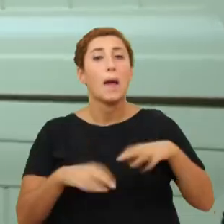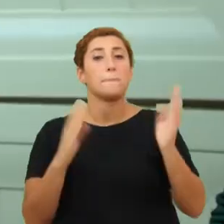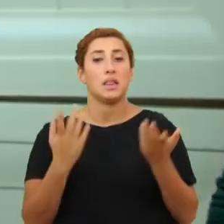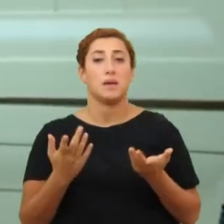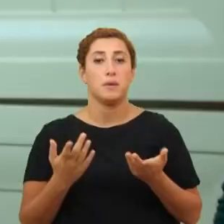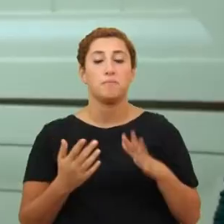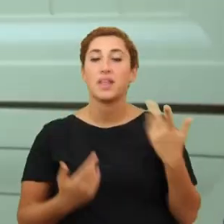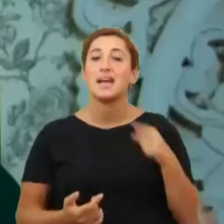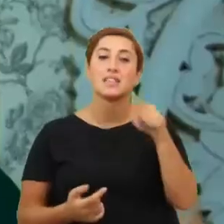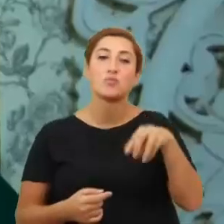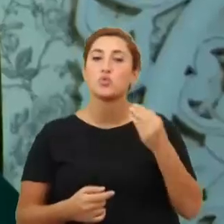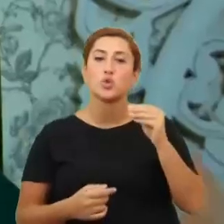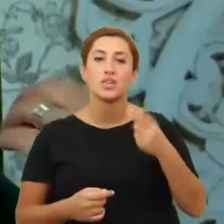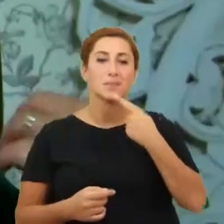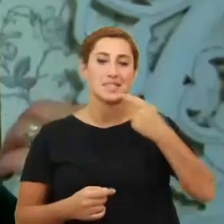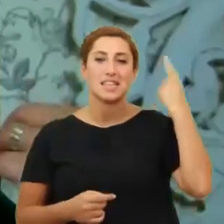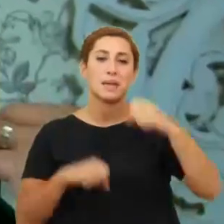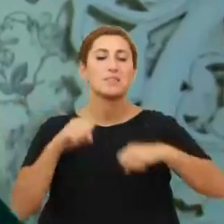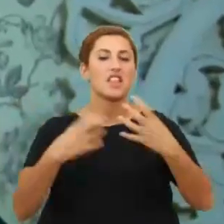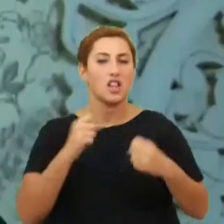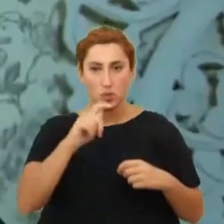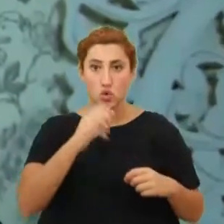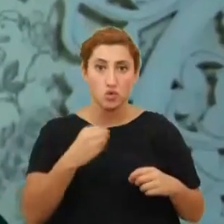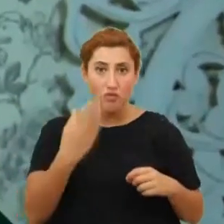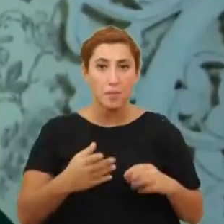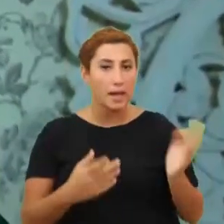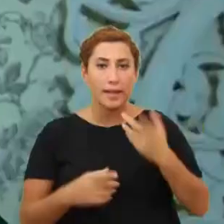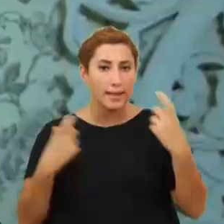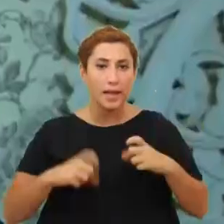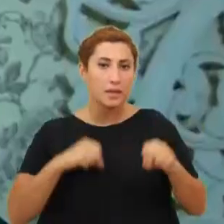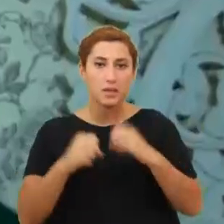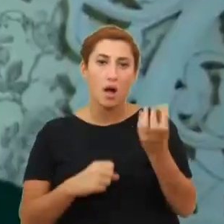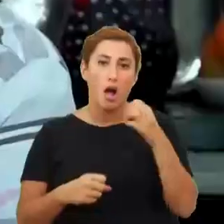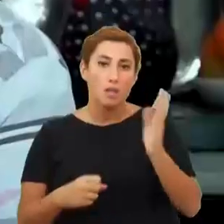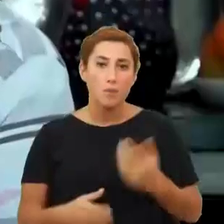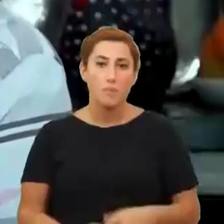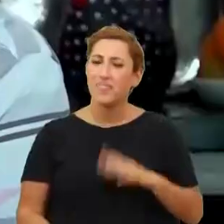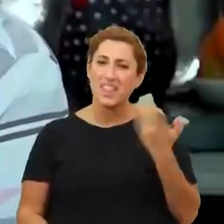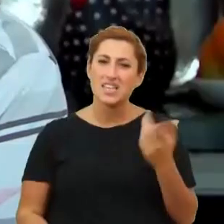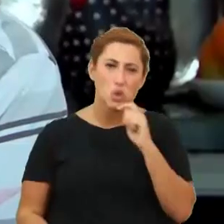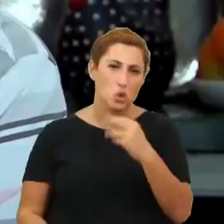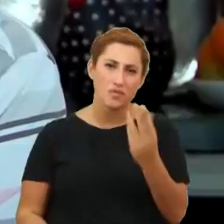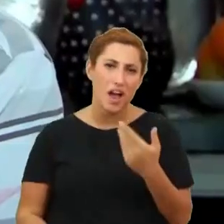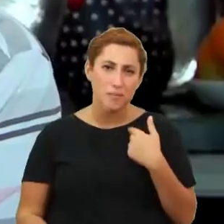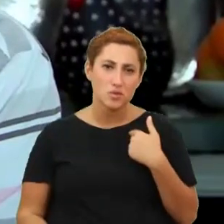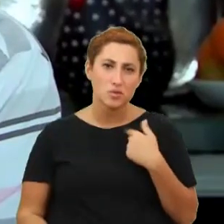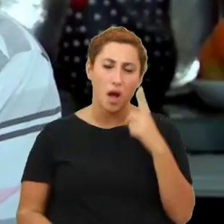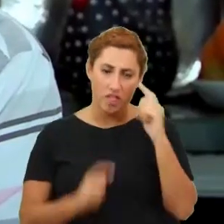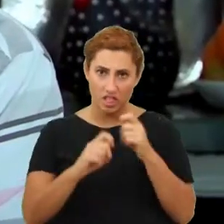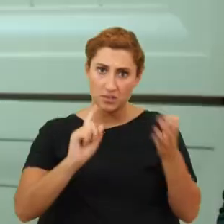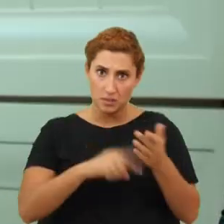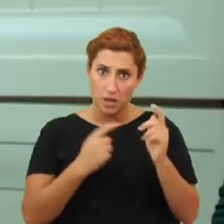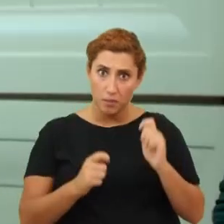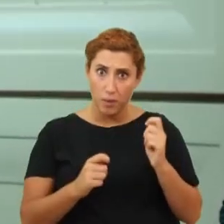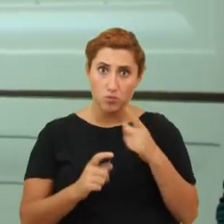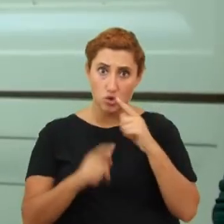ya? Ya sen bu çocuğa geçen yıl bisiklet alacağım diye söz vermişsin. Hani nerede bisiklet almıyorsun? Nasıl söz vermişim? Antlaşma mı